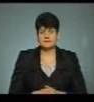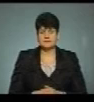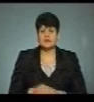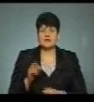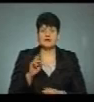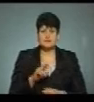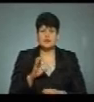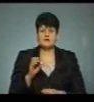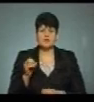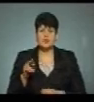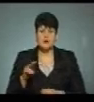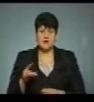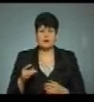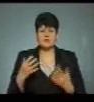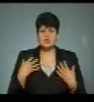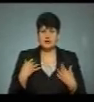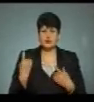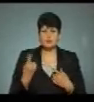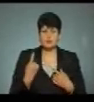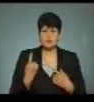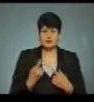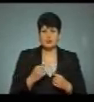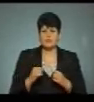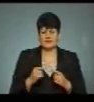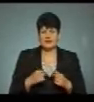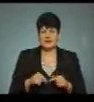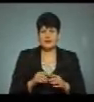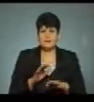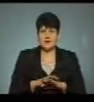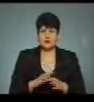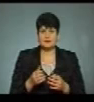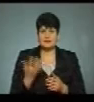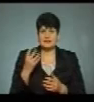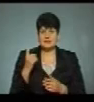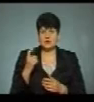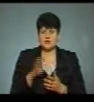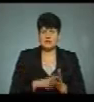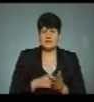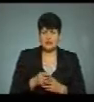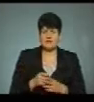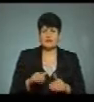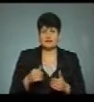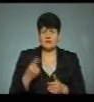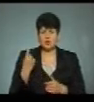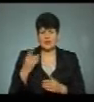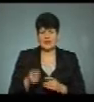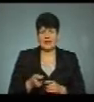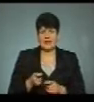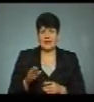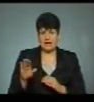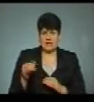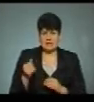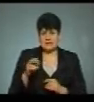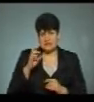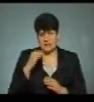– начальник обласного відділення одного з банків. Каже, отримали вже близько 100 заявок. Надали один кредит за держпрограмою. Він розповів,